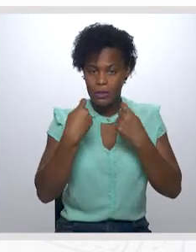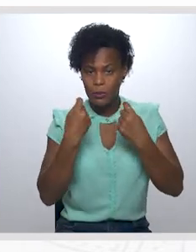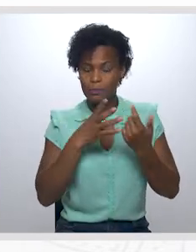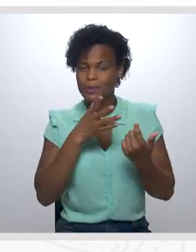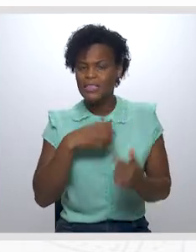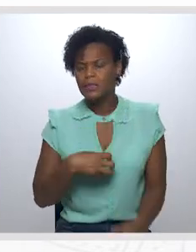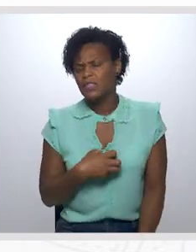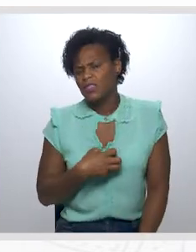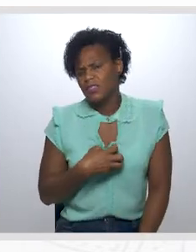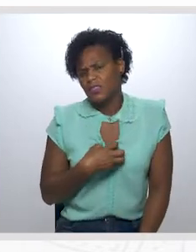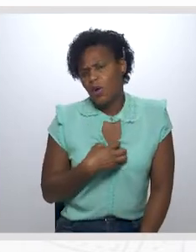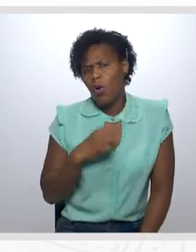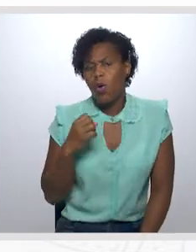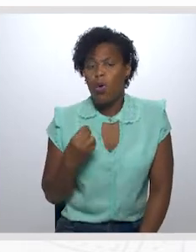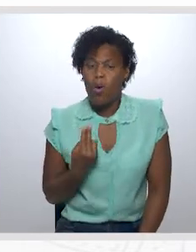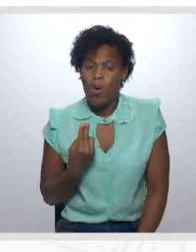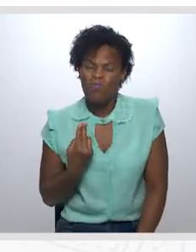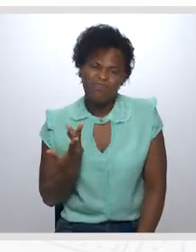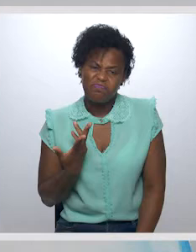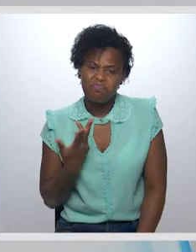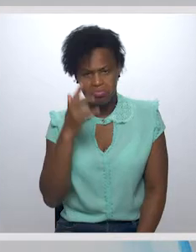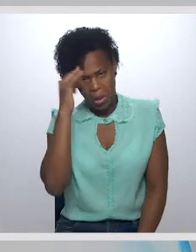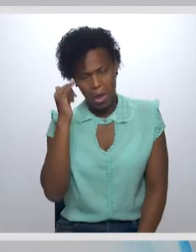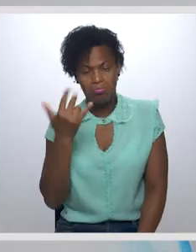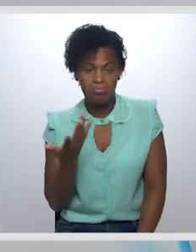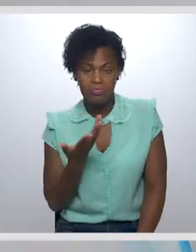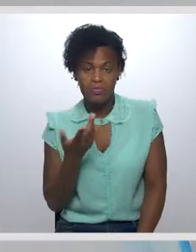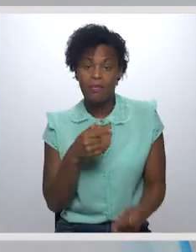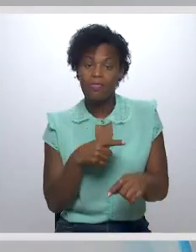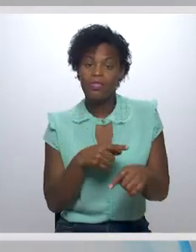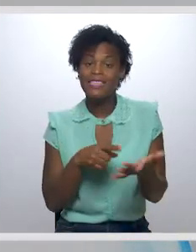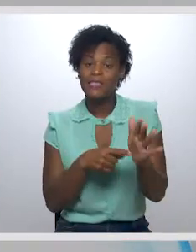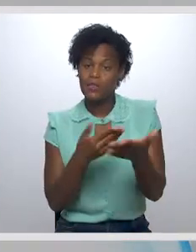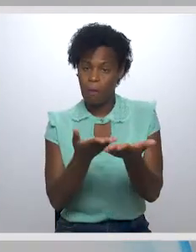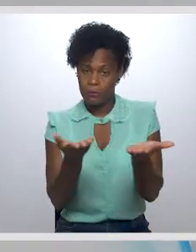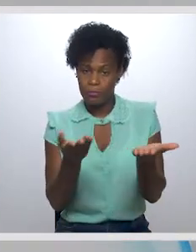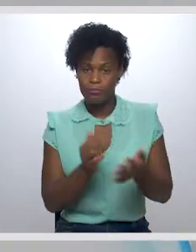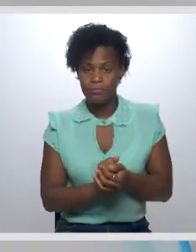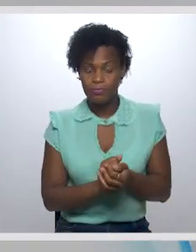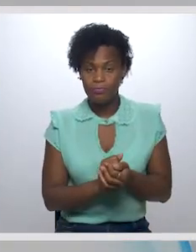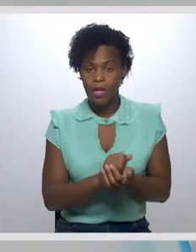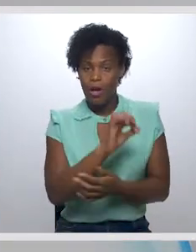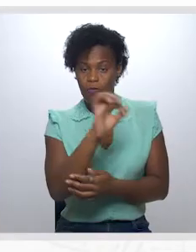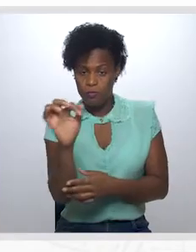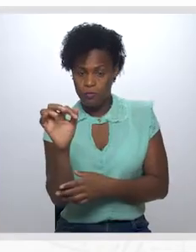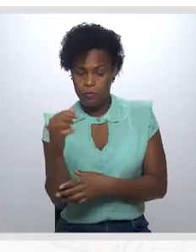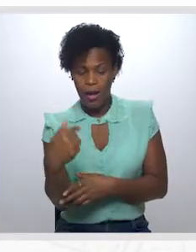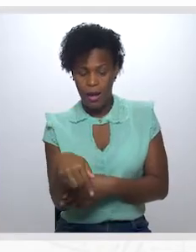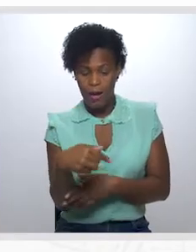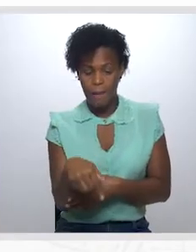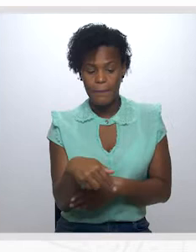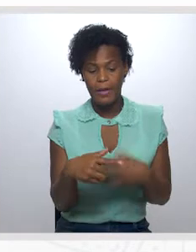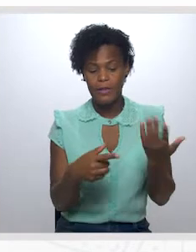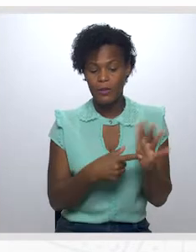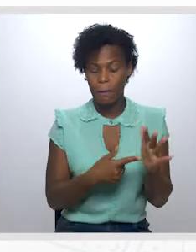des sentiments ou impressions. Je vous donne un exemple. Vous avez